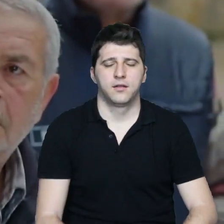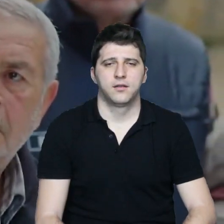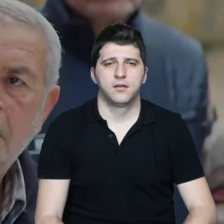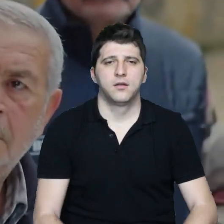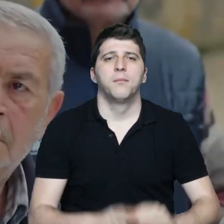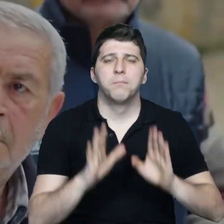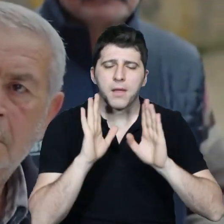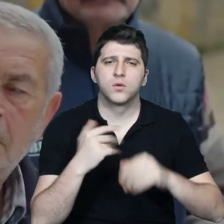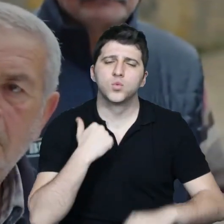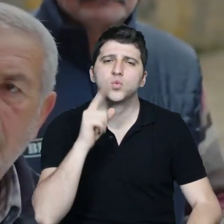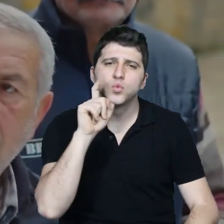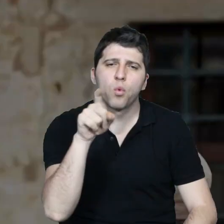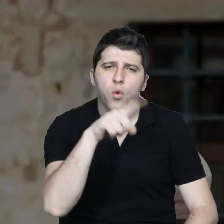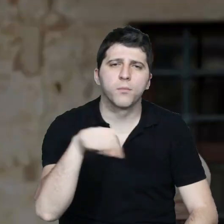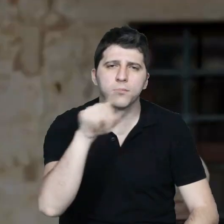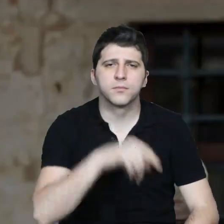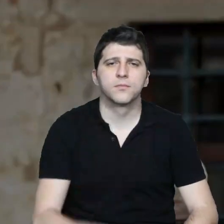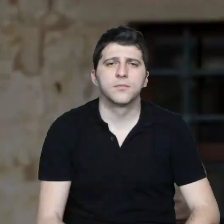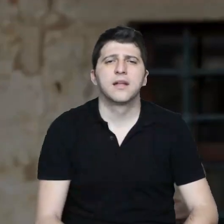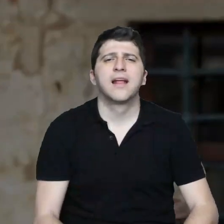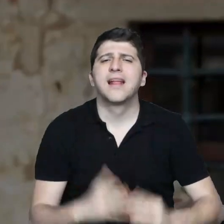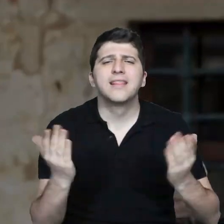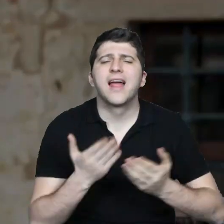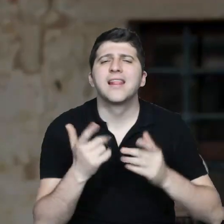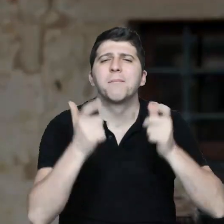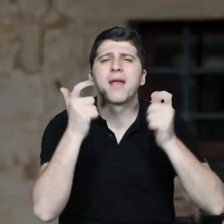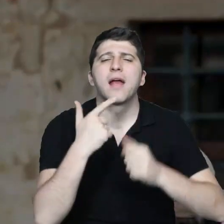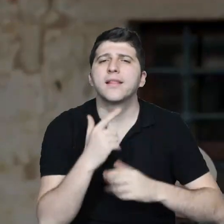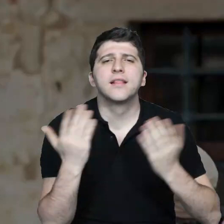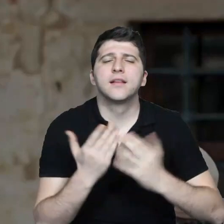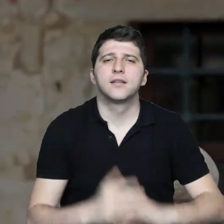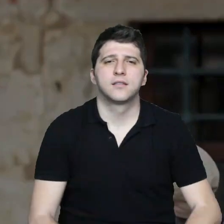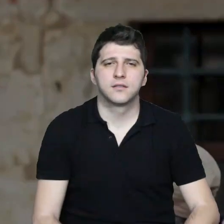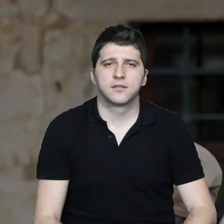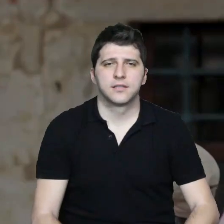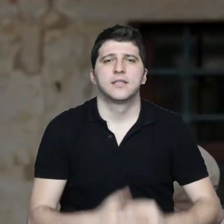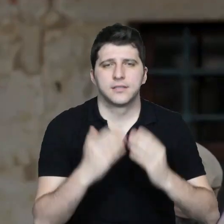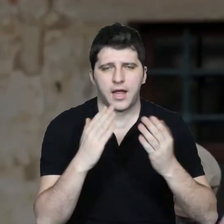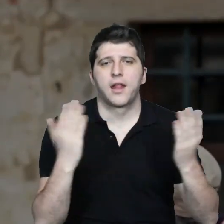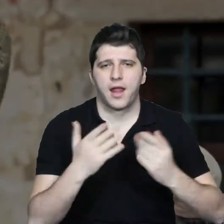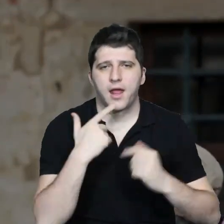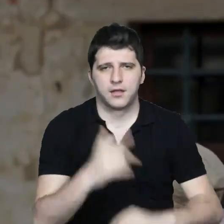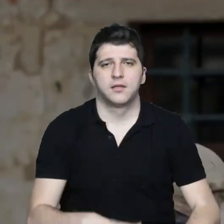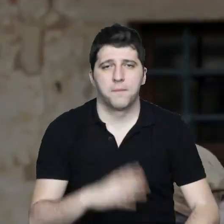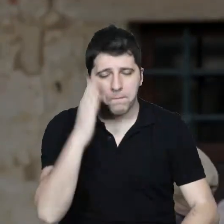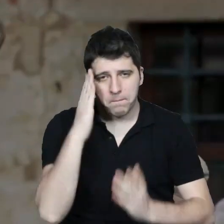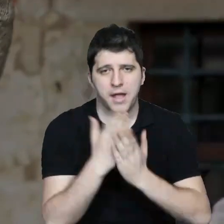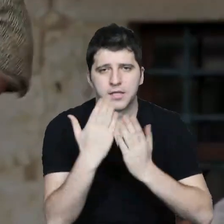Peki, sorarım size. Nedir bu mekan? Nedir? Ya nedir?